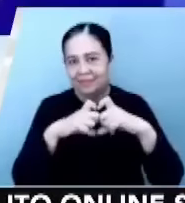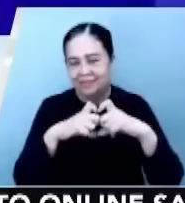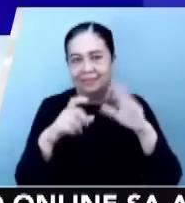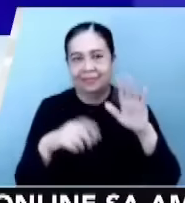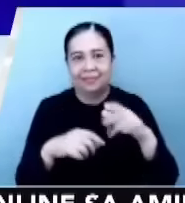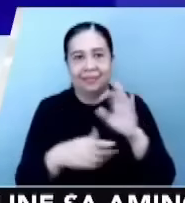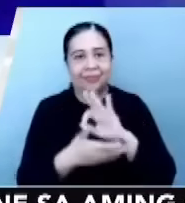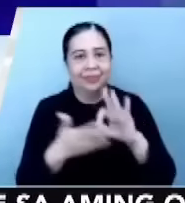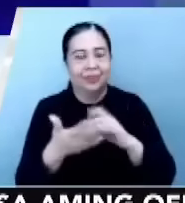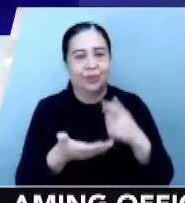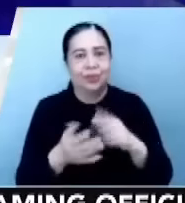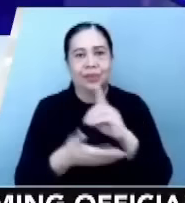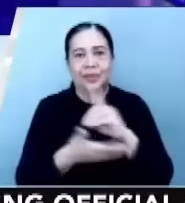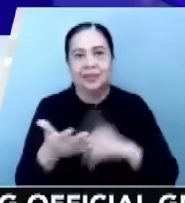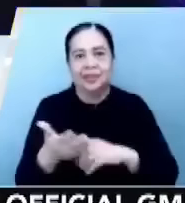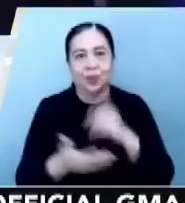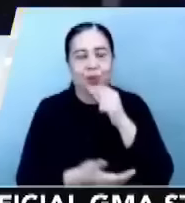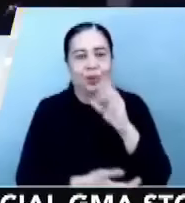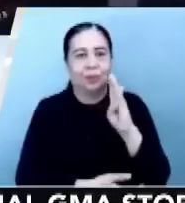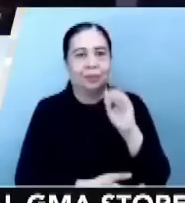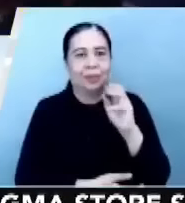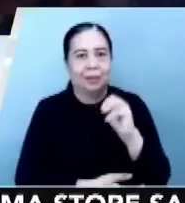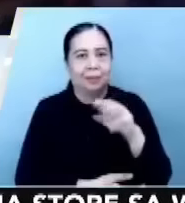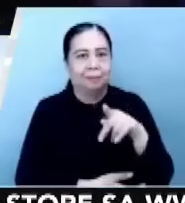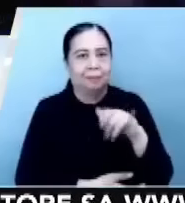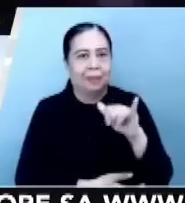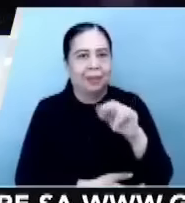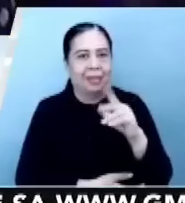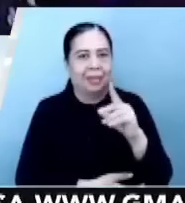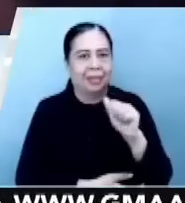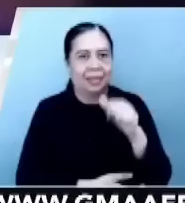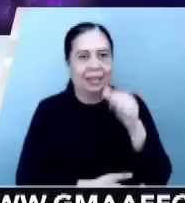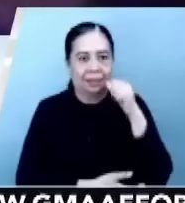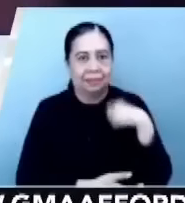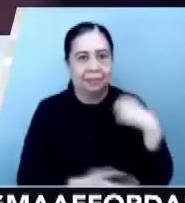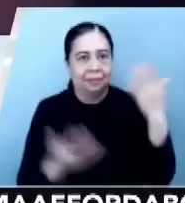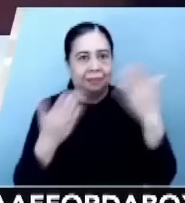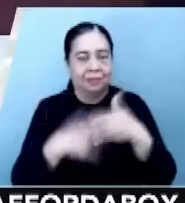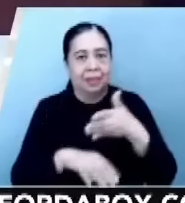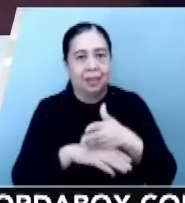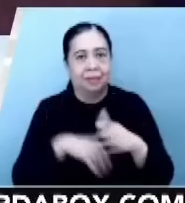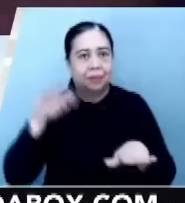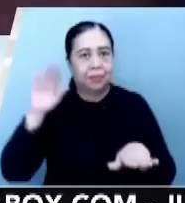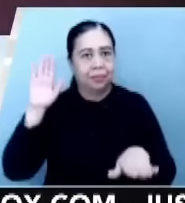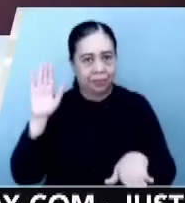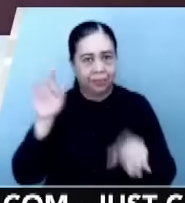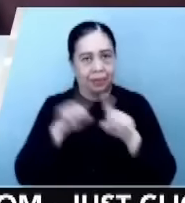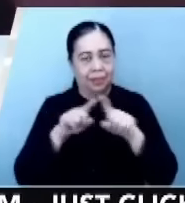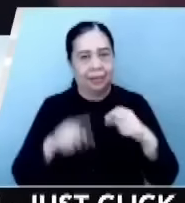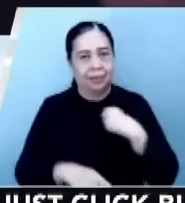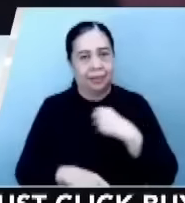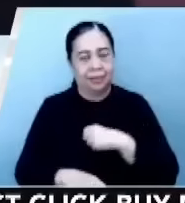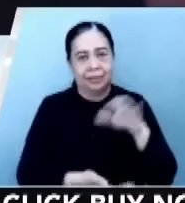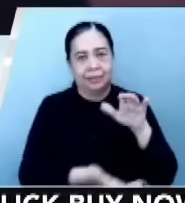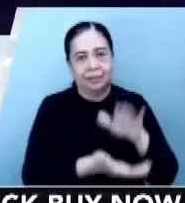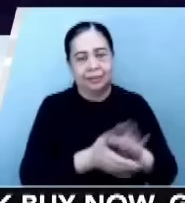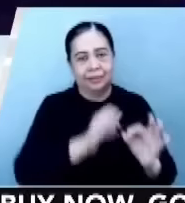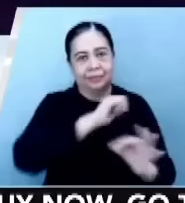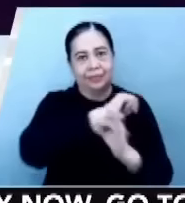ng designer na si Bang Pineda. Kinagabihan lang yan pagkatapos ng kanyang oath-taking as Senate Spouses Foundation